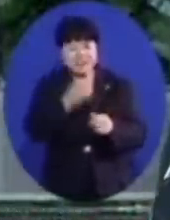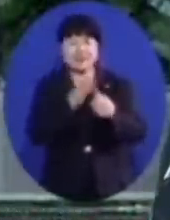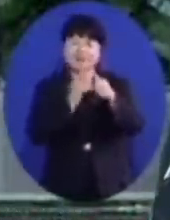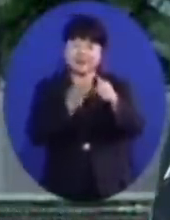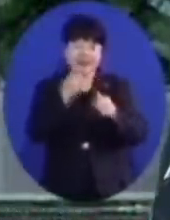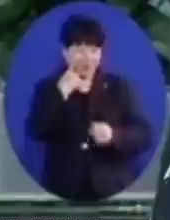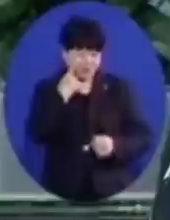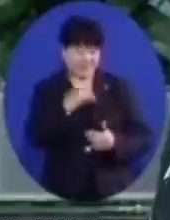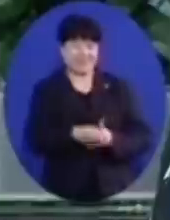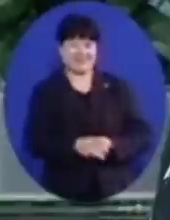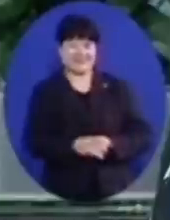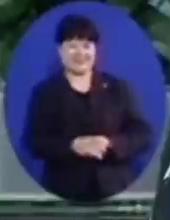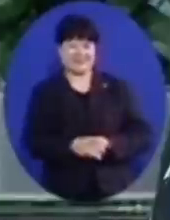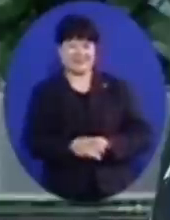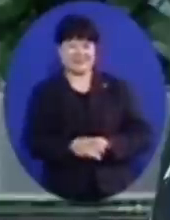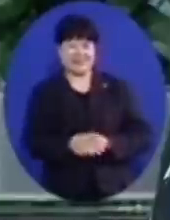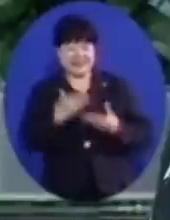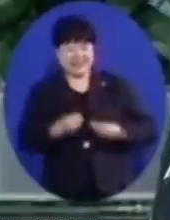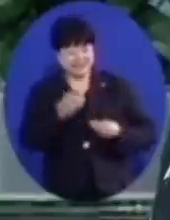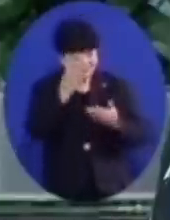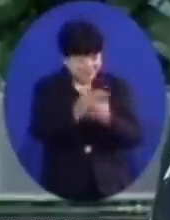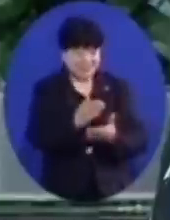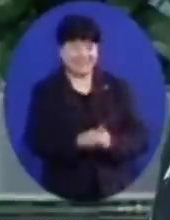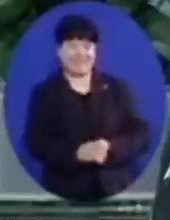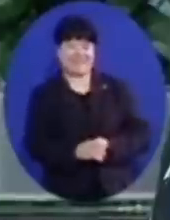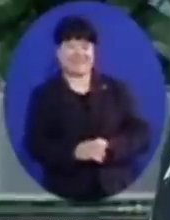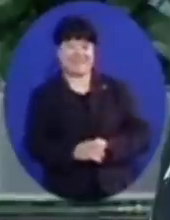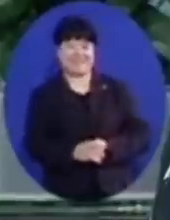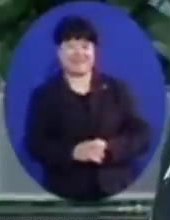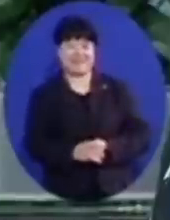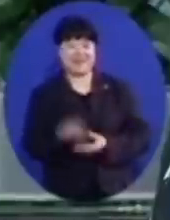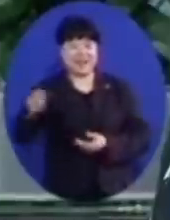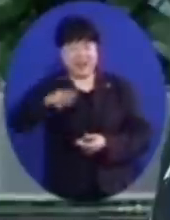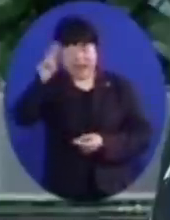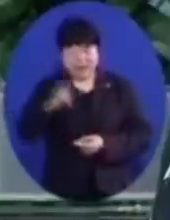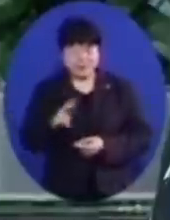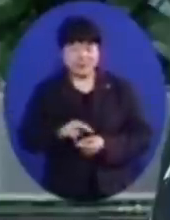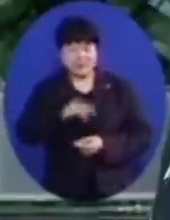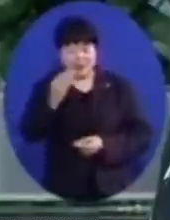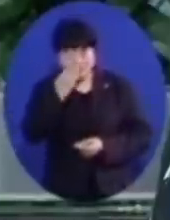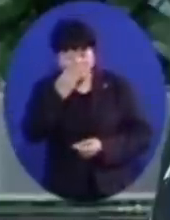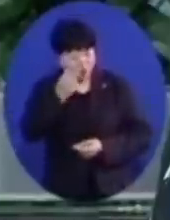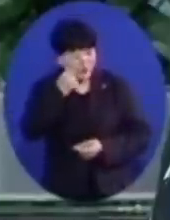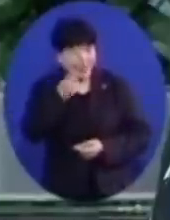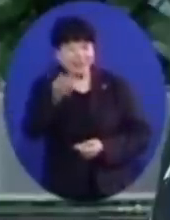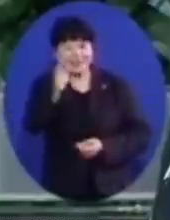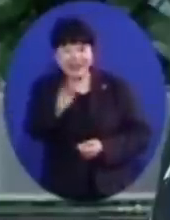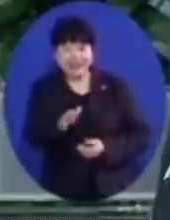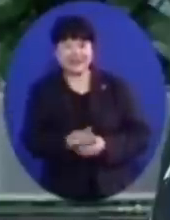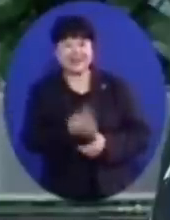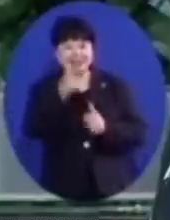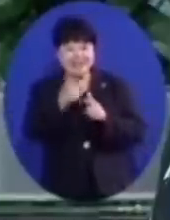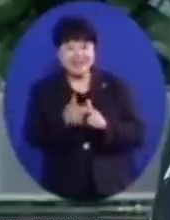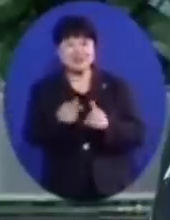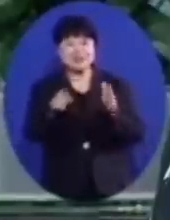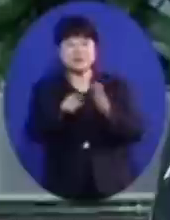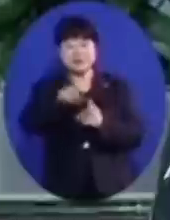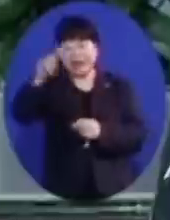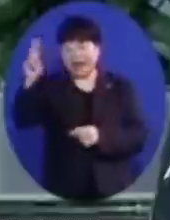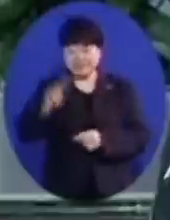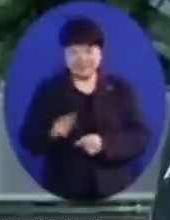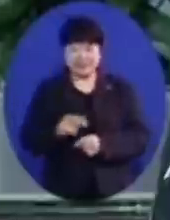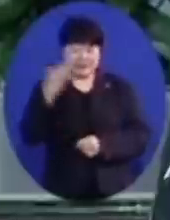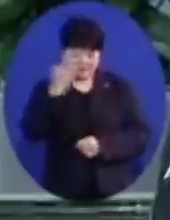부탁하십시오 낙심하지 마십시오 하루아침에 성자가 안 됩니다 예수 믿었다고 해서